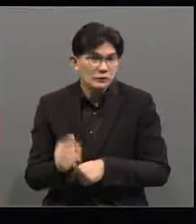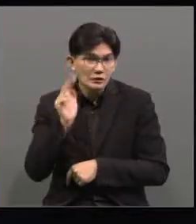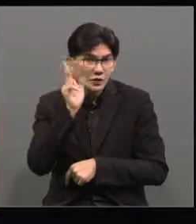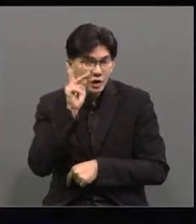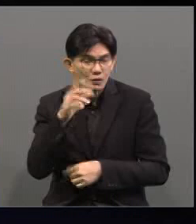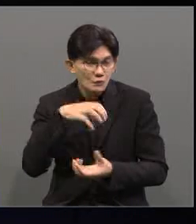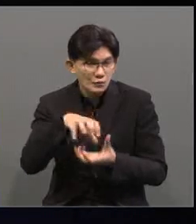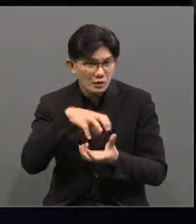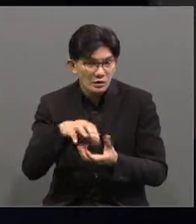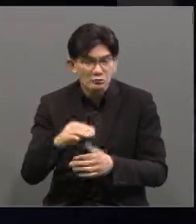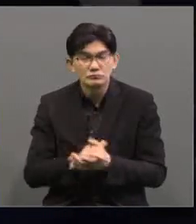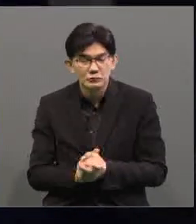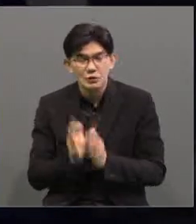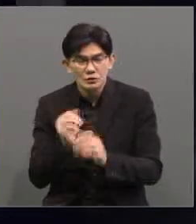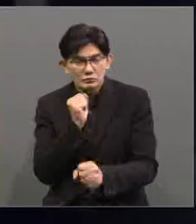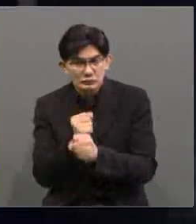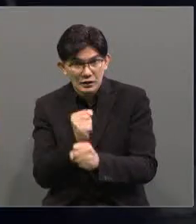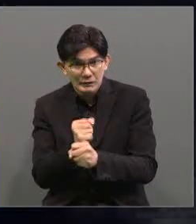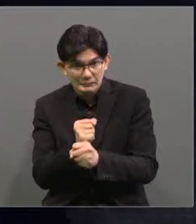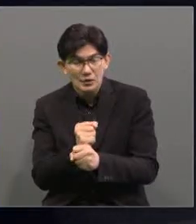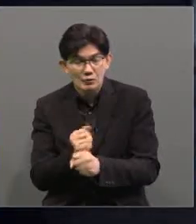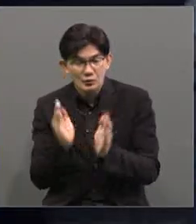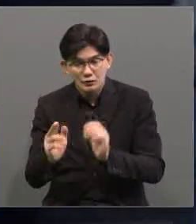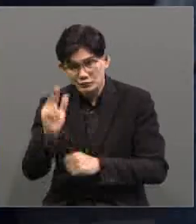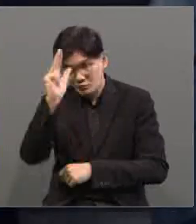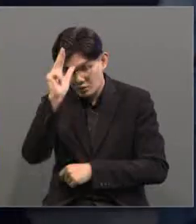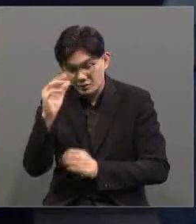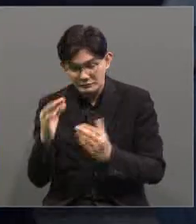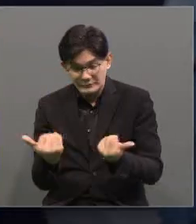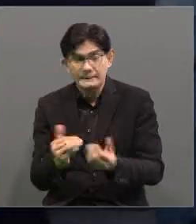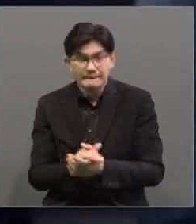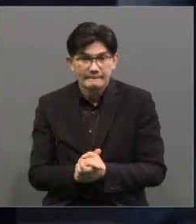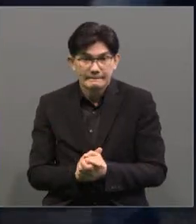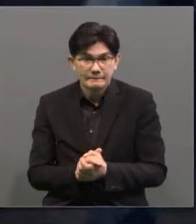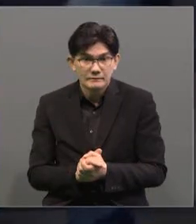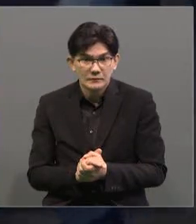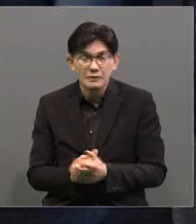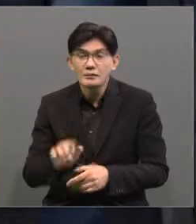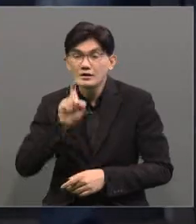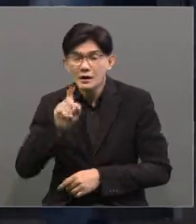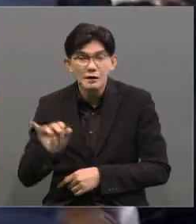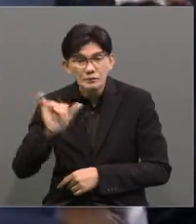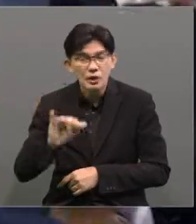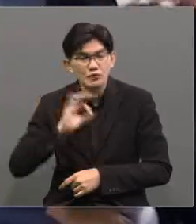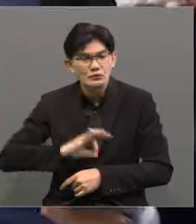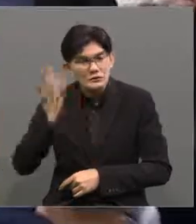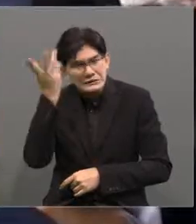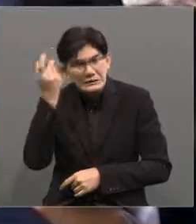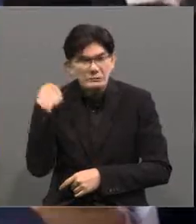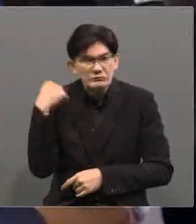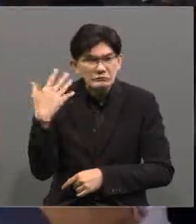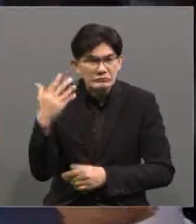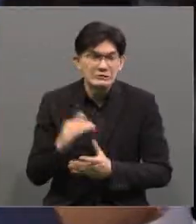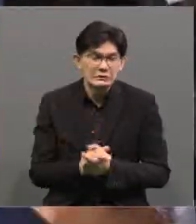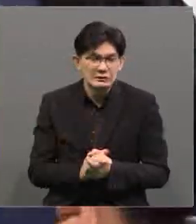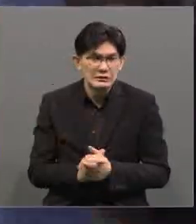าวตอนแรกที่ออกมาบอกว่าตำรวจคนที่ก่อเหตุเนี่ยเป็นผู้มีอิทธิพลคนที่ก่อเหตุเนี่ยนะคะก็เลยต้องถามญาติว่าญาติรู้สึกกังวลอะไรยังไง